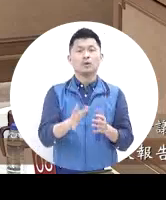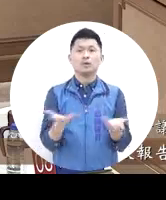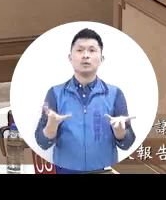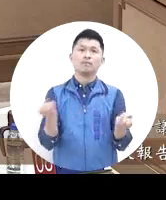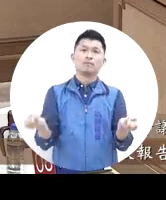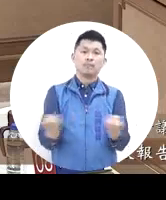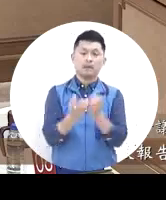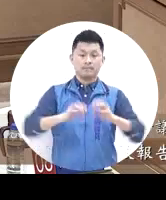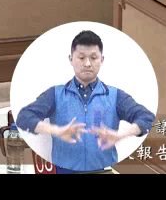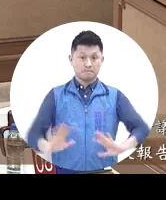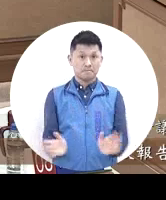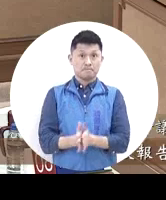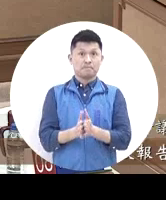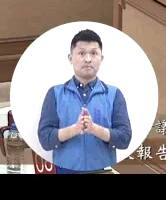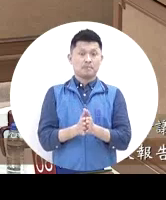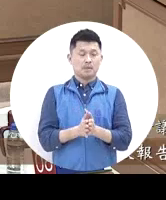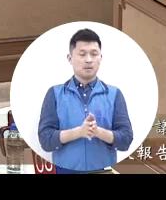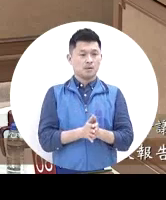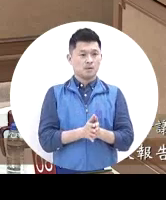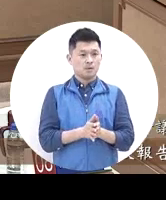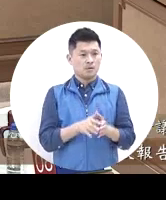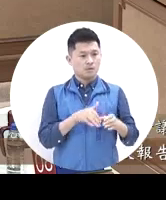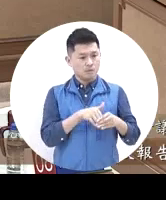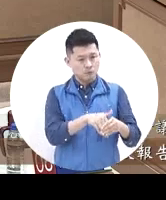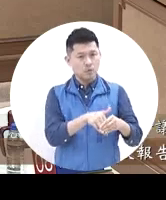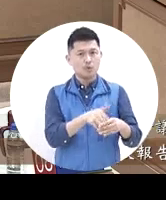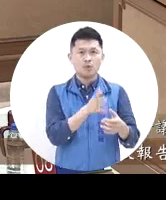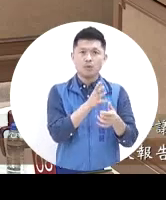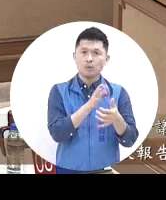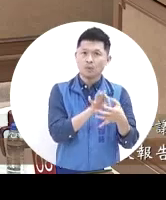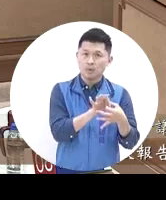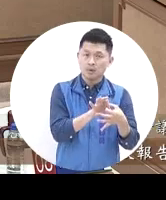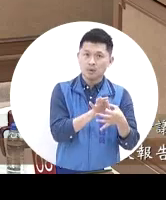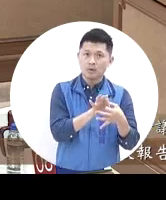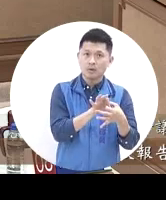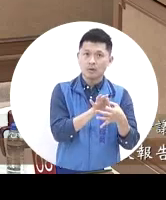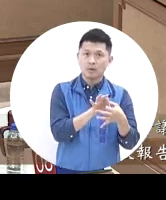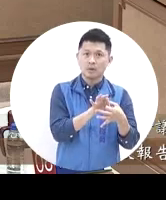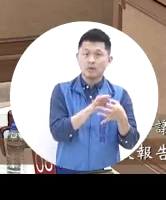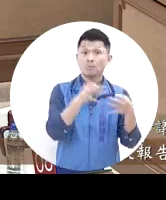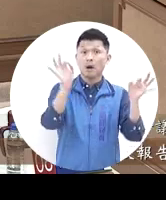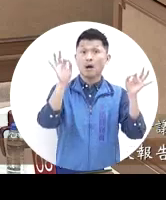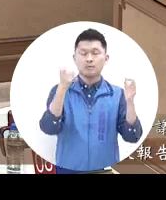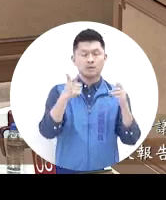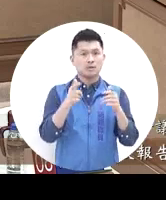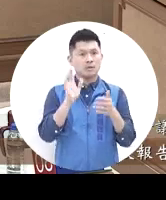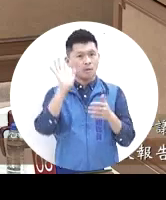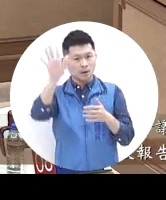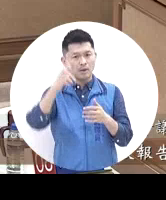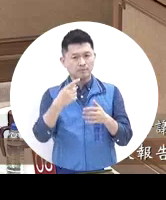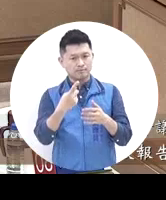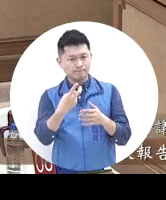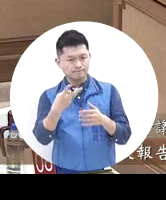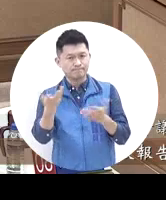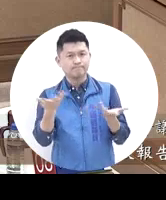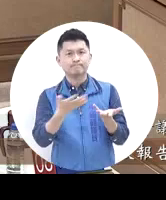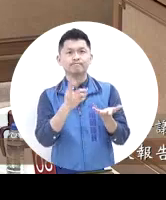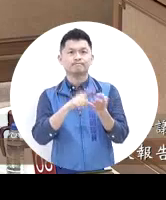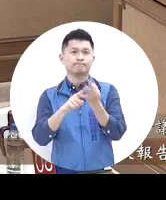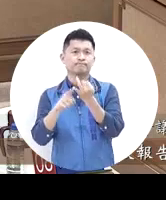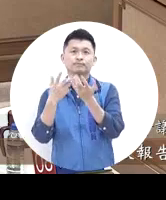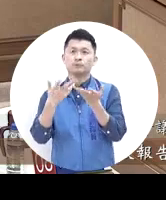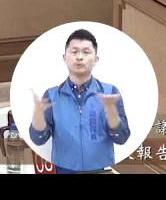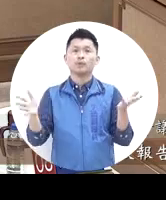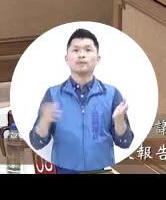第一时间就慰问解决，是后续的才更多的事情。所以捷运的事件还有很